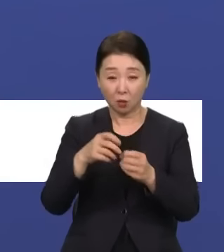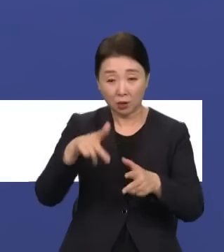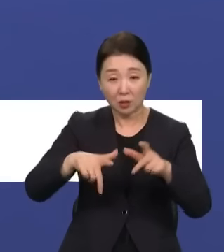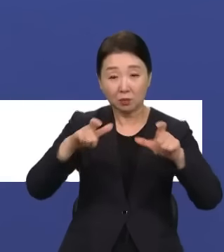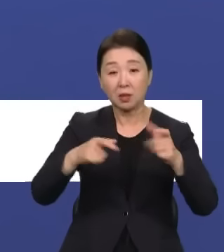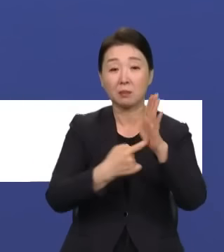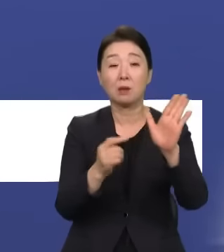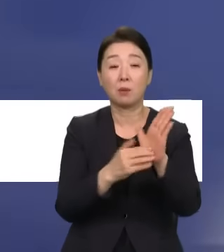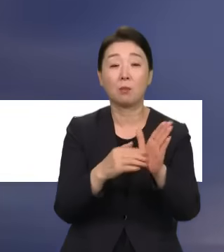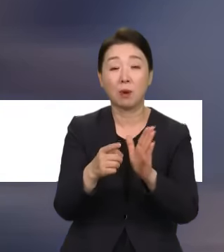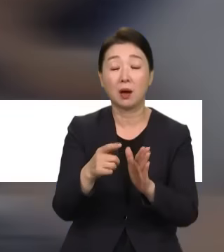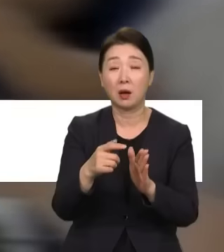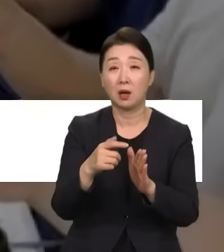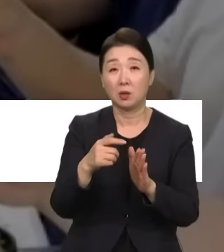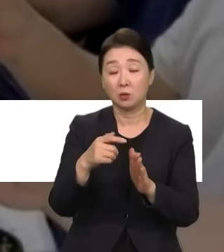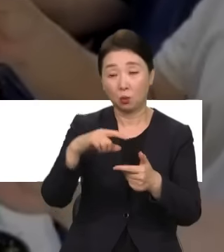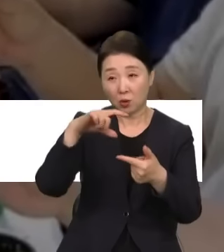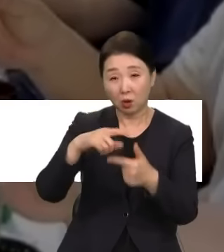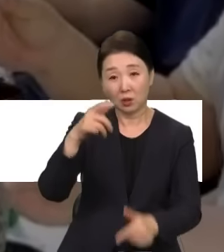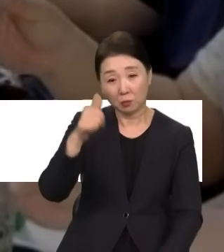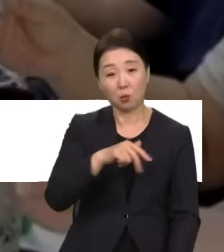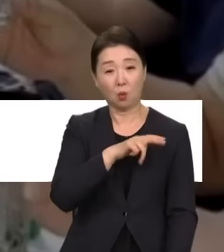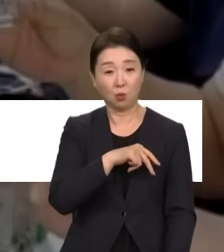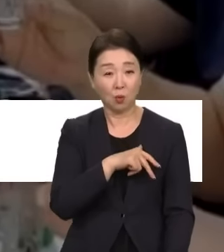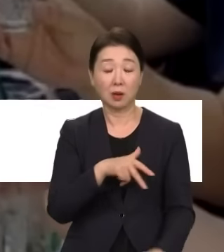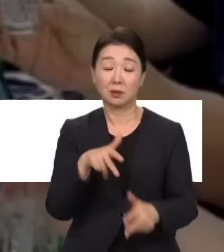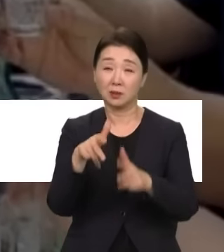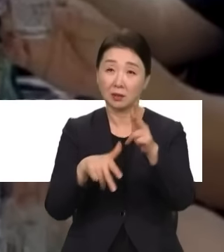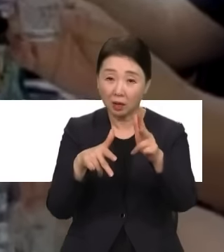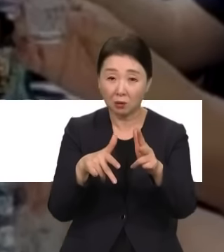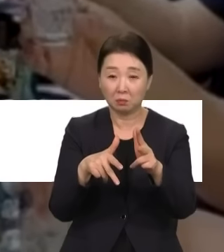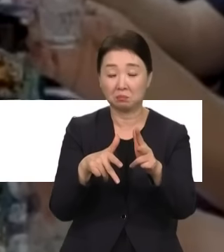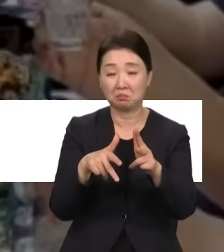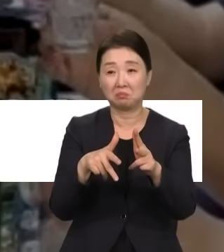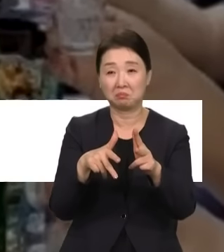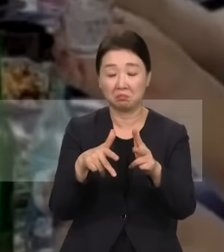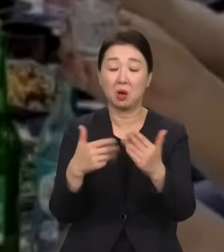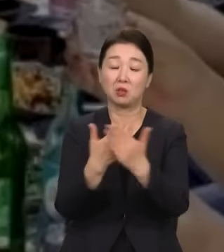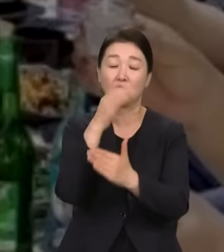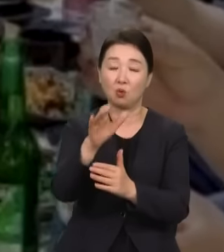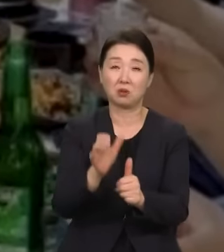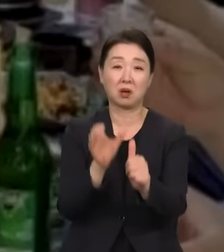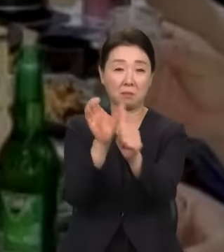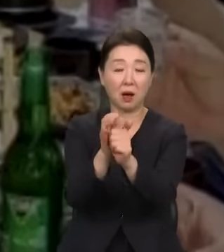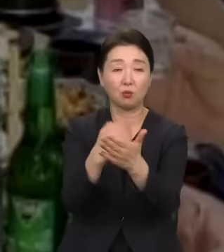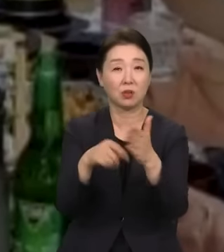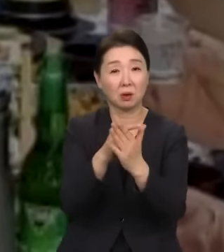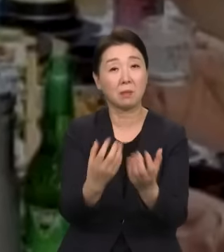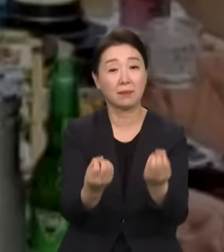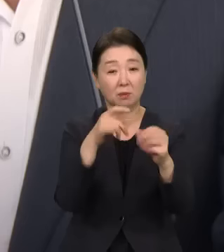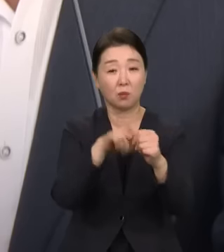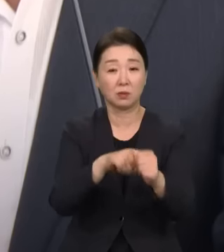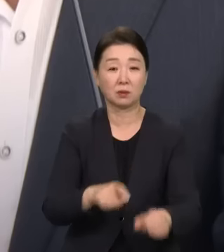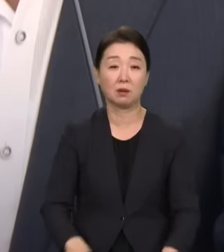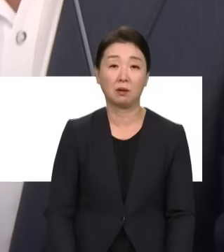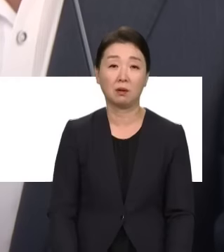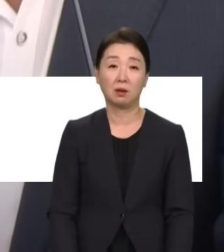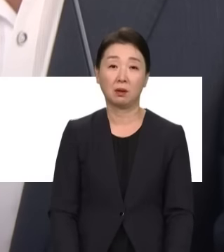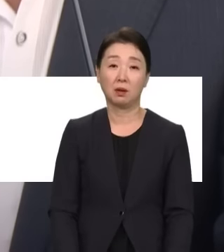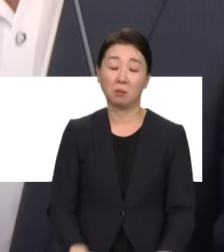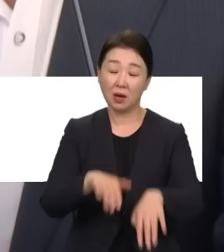전 경남도 의원의 창원 산업진흥원장 내정을 축하하기 위한 파티 자리였다고 주장했습니다. 여러 가지